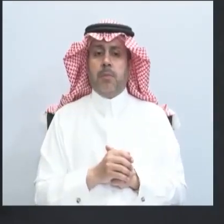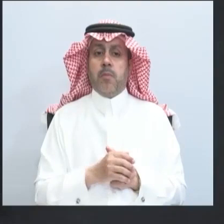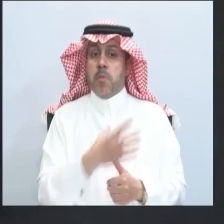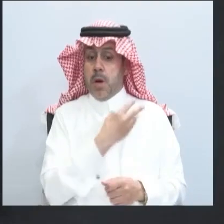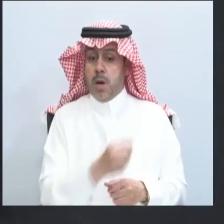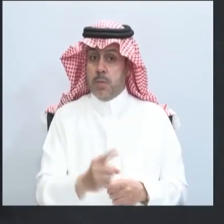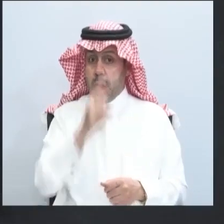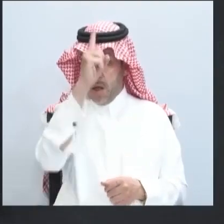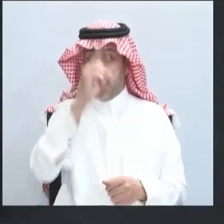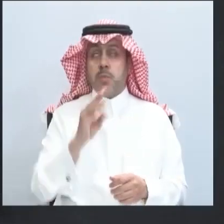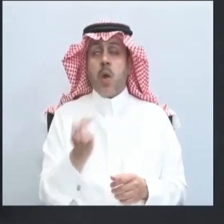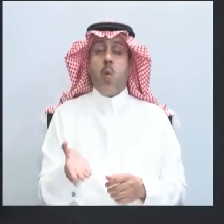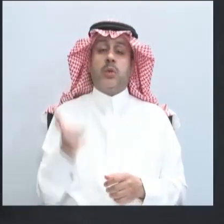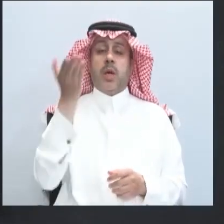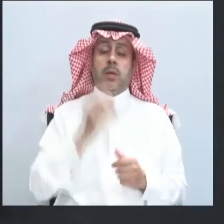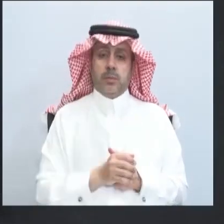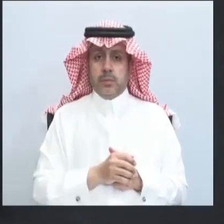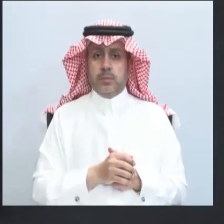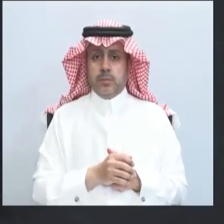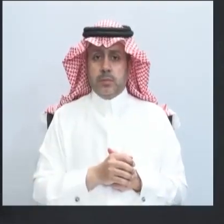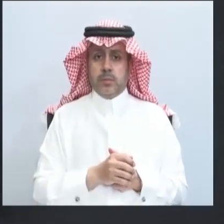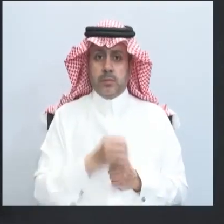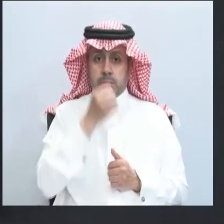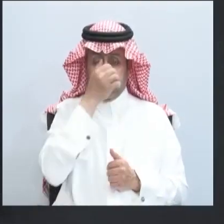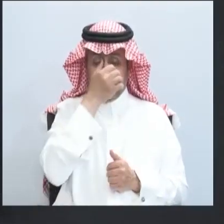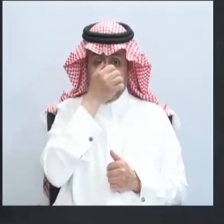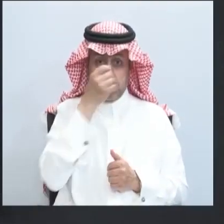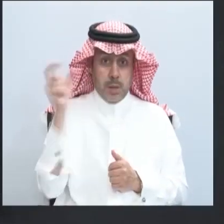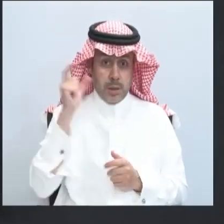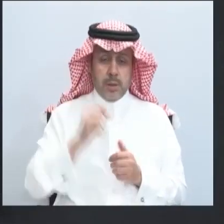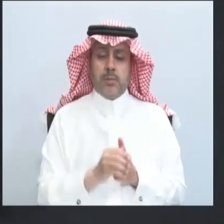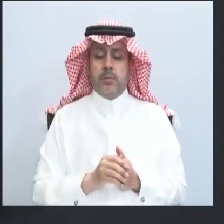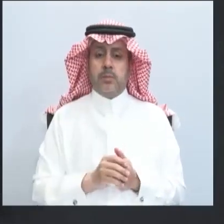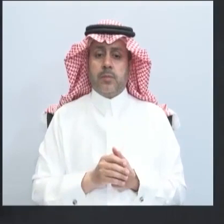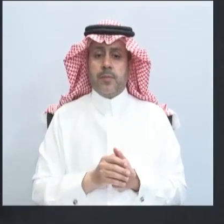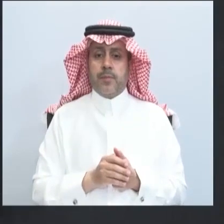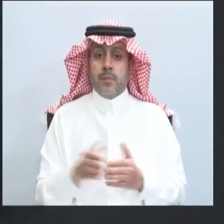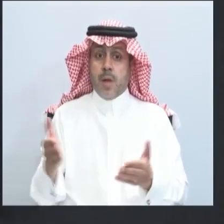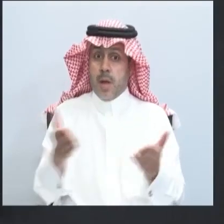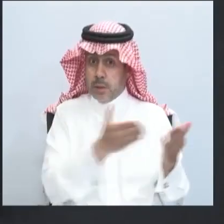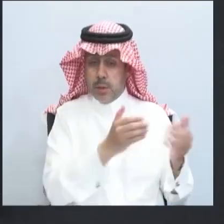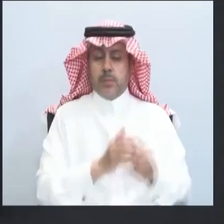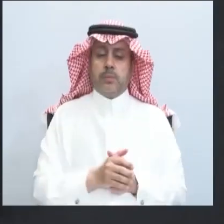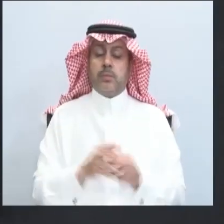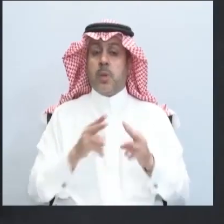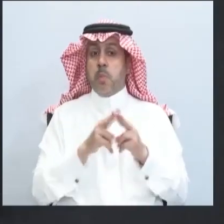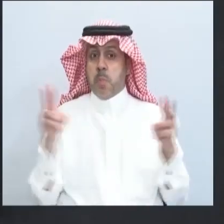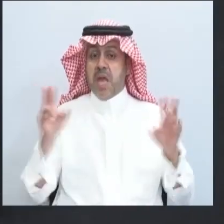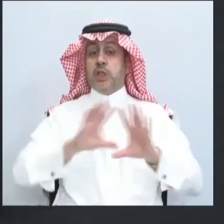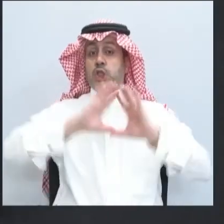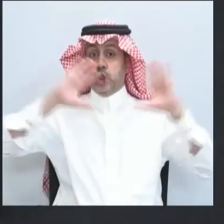رحمه الله جل وعلا هذا الدين ات بيانا